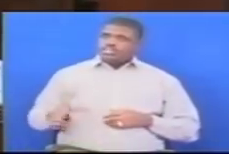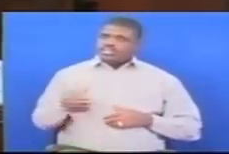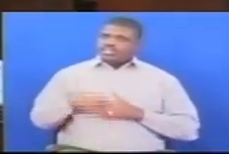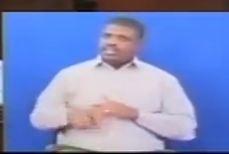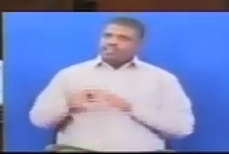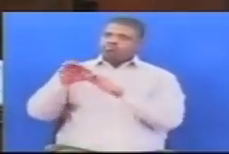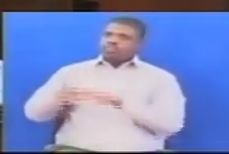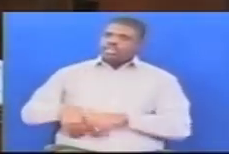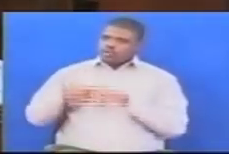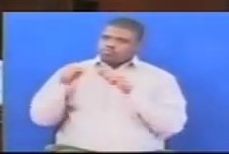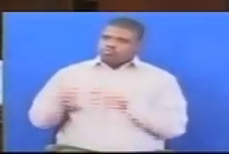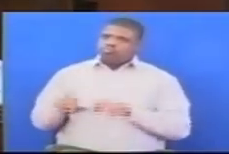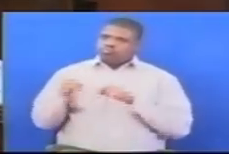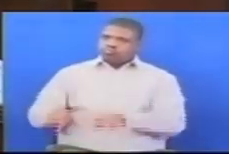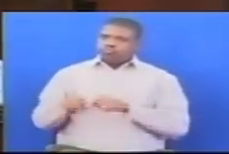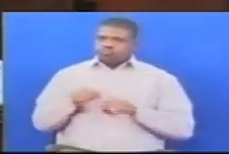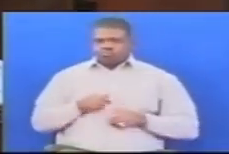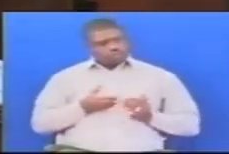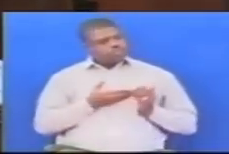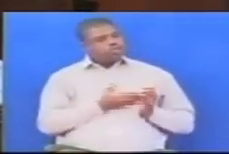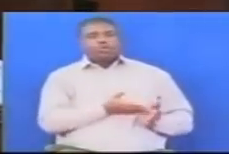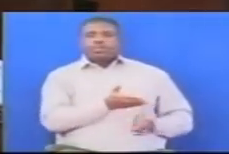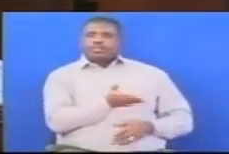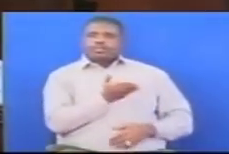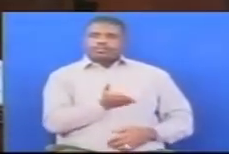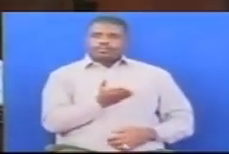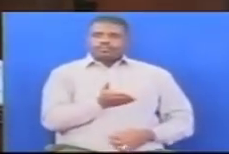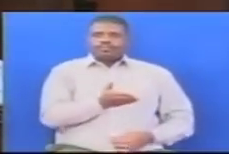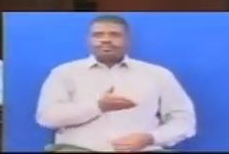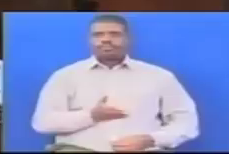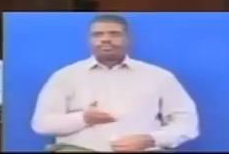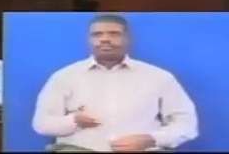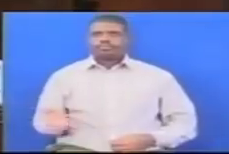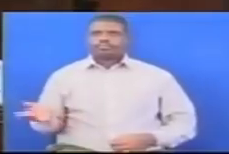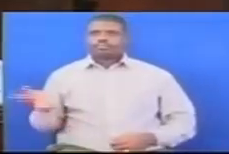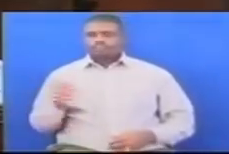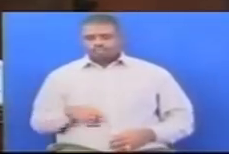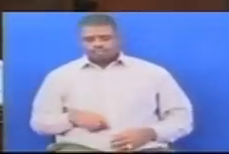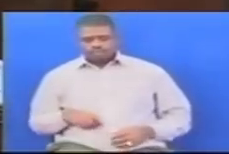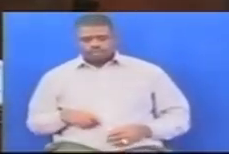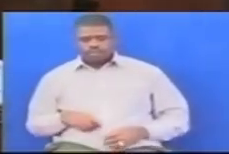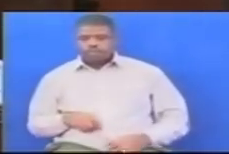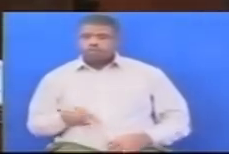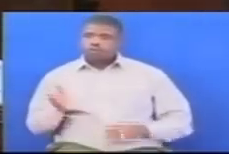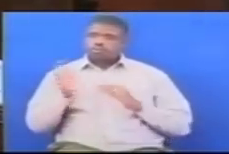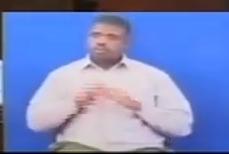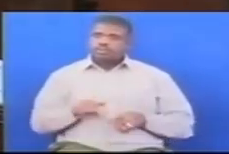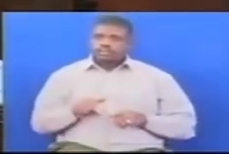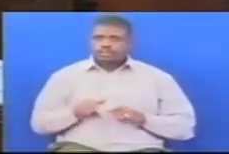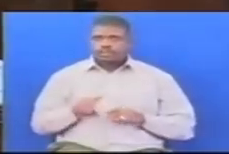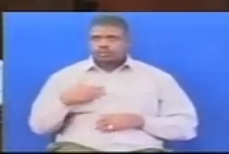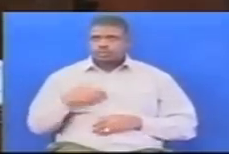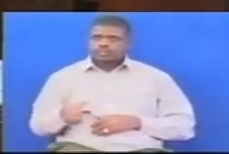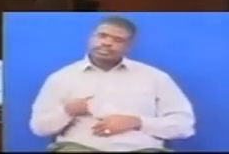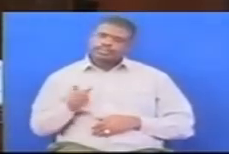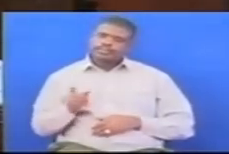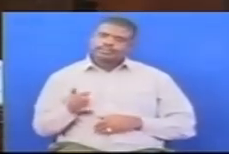bungeni. Niombe sana utakapokuja kusimama kuhitimisha mheshimiwa waziri,